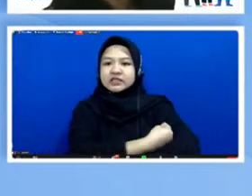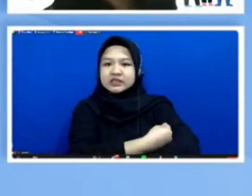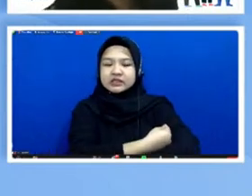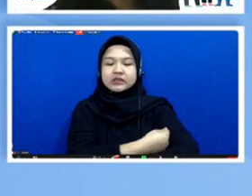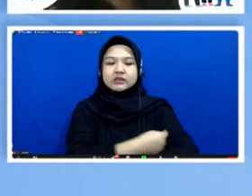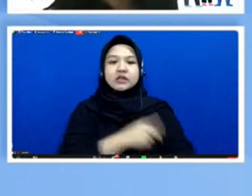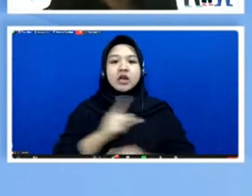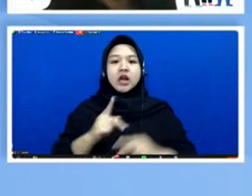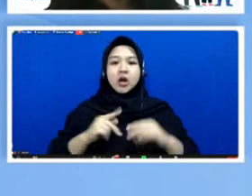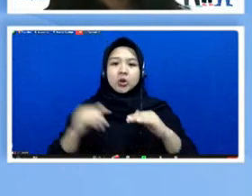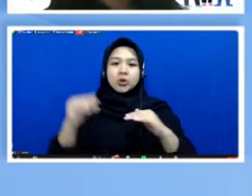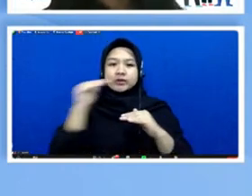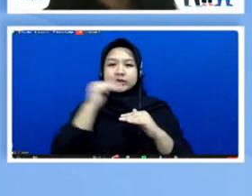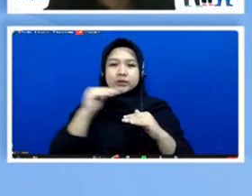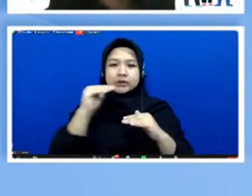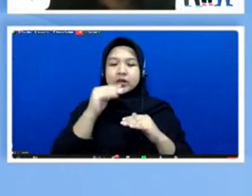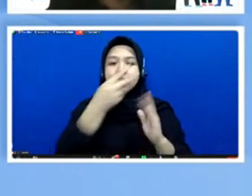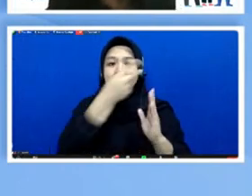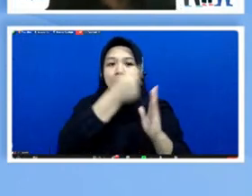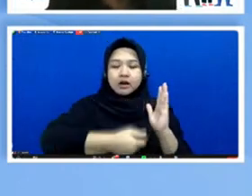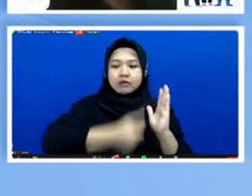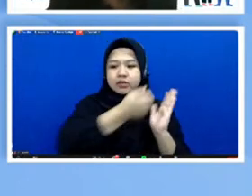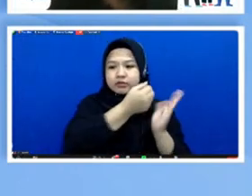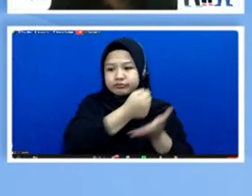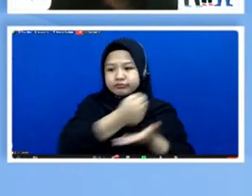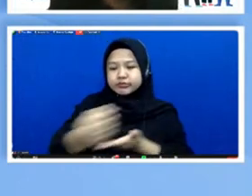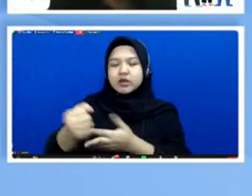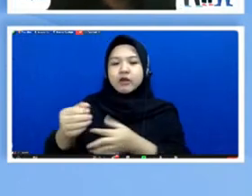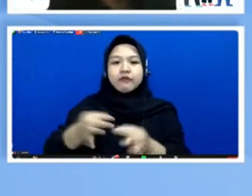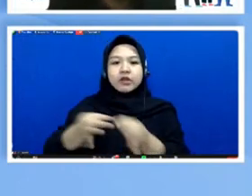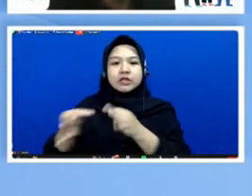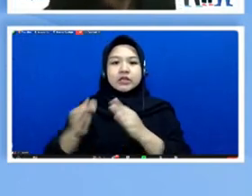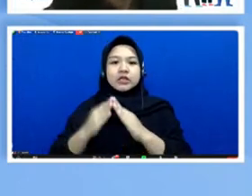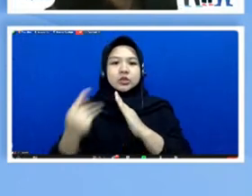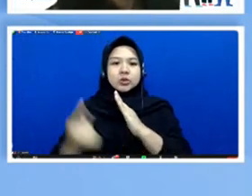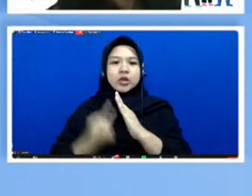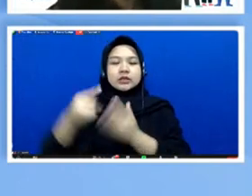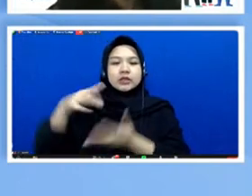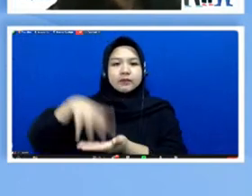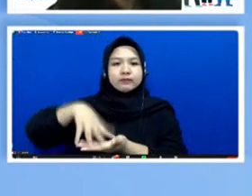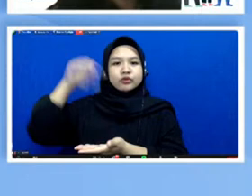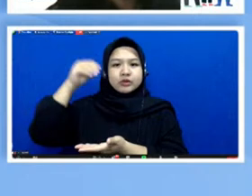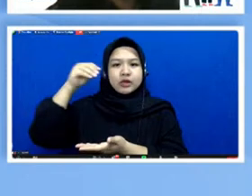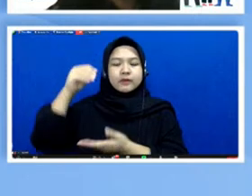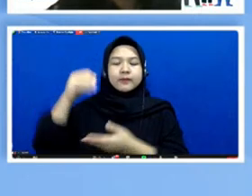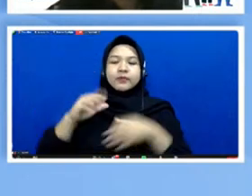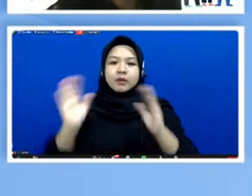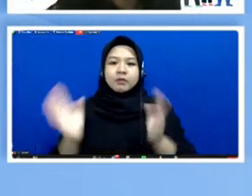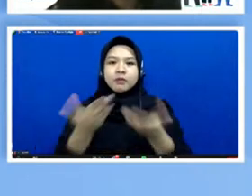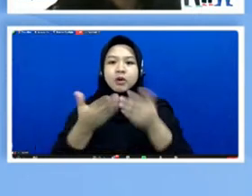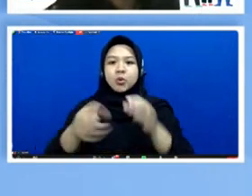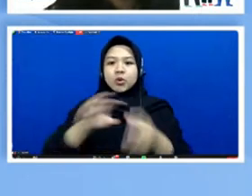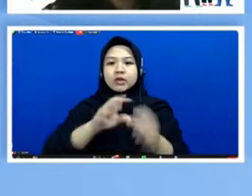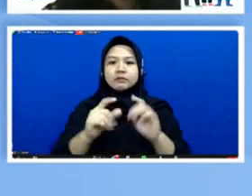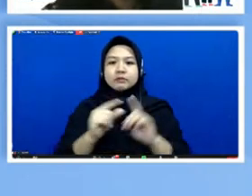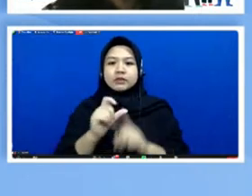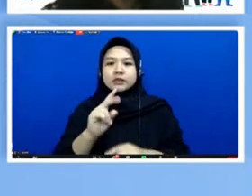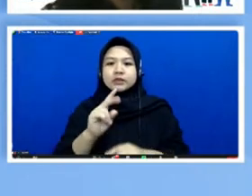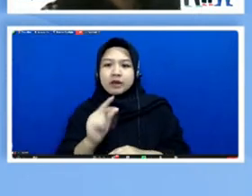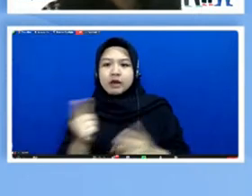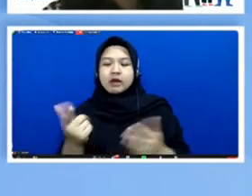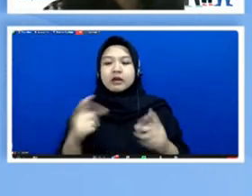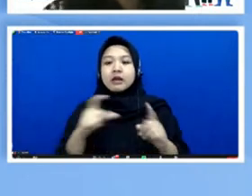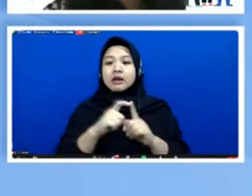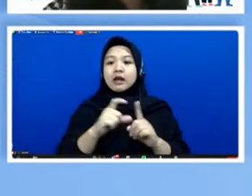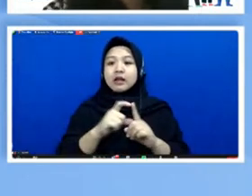hilir, anggaran bisa dioptimalkan untuk memaksimalkan fasilitas isolasi terpusat, kemudian membangun lab PCR dan juga sinkronisasi data